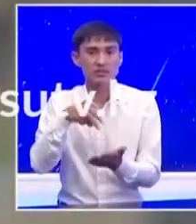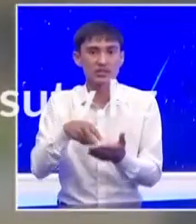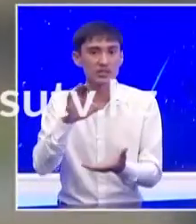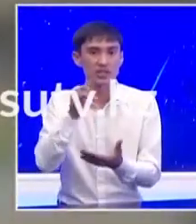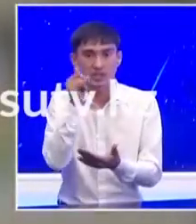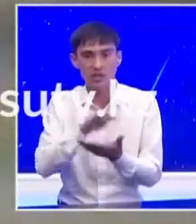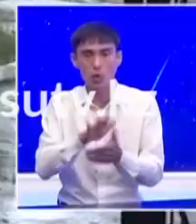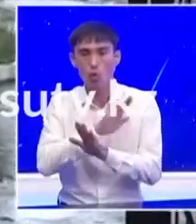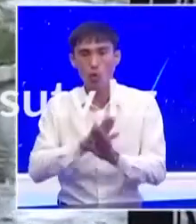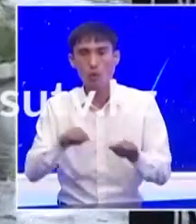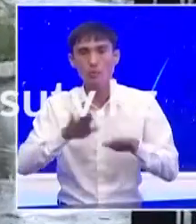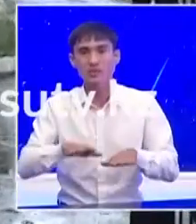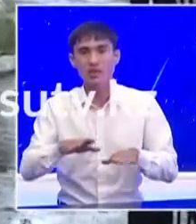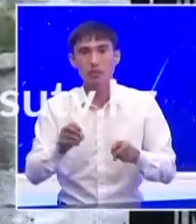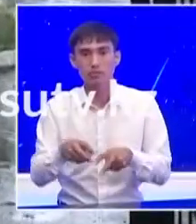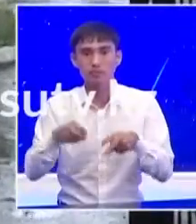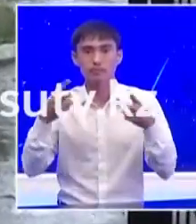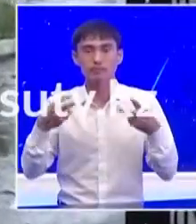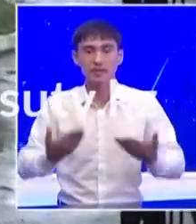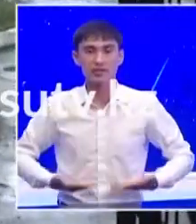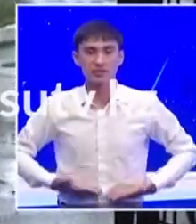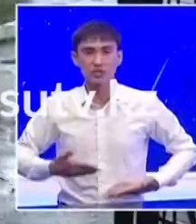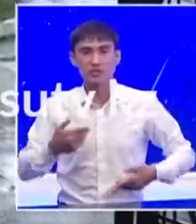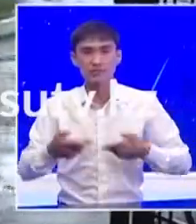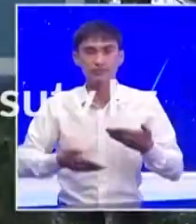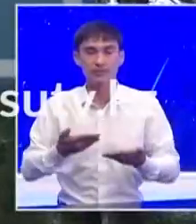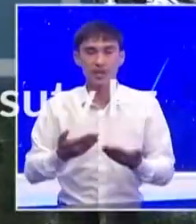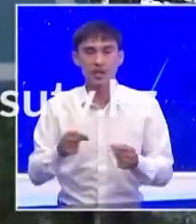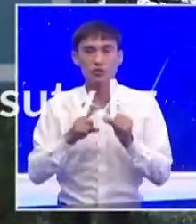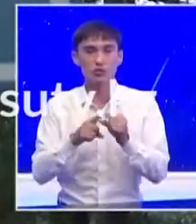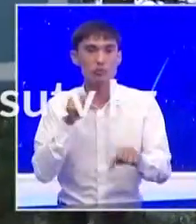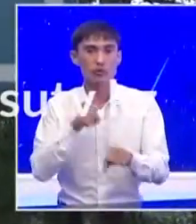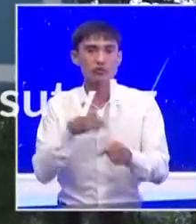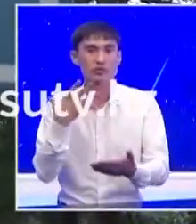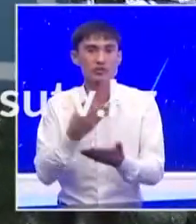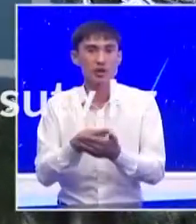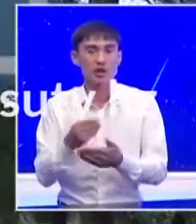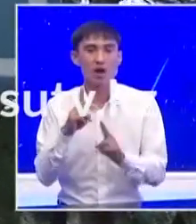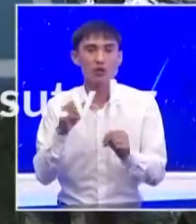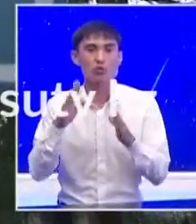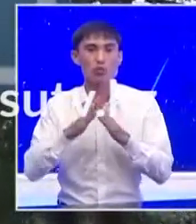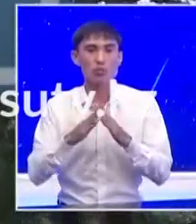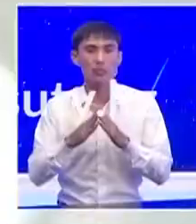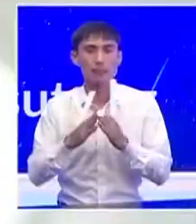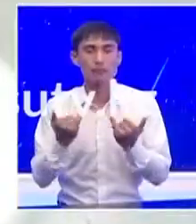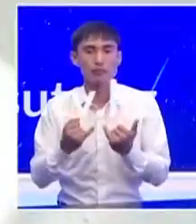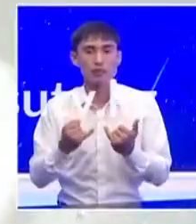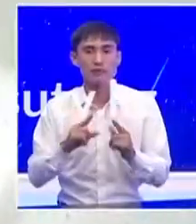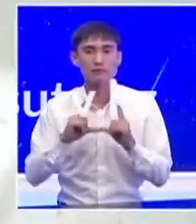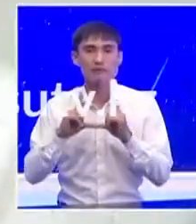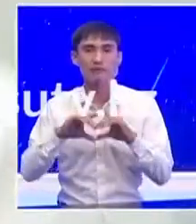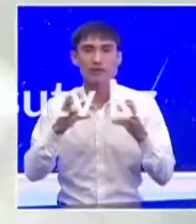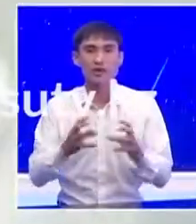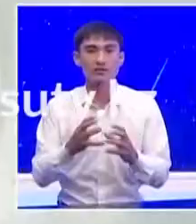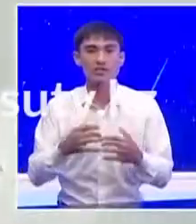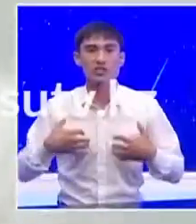ему местах. Появилась живость в глазах и движениях. Одним словом, почувствовал себя как дома. Впрочем, выходившего